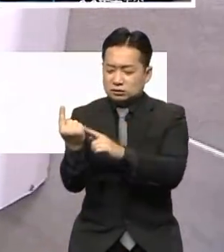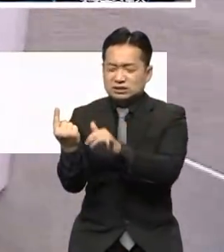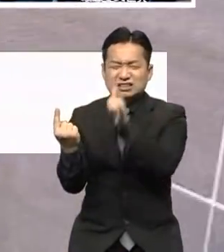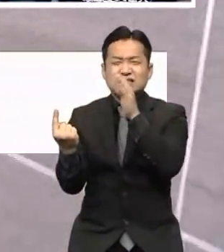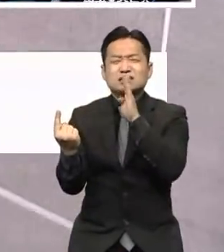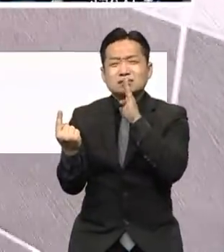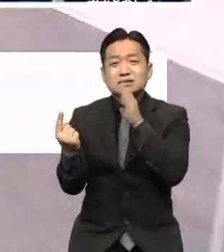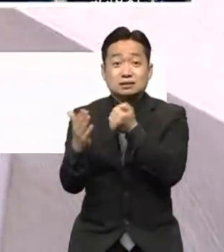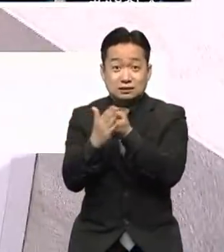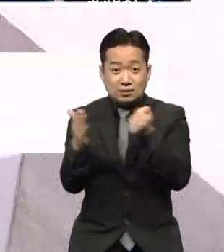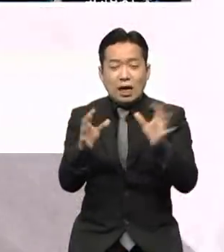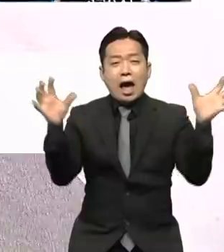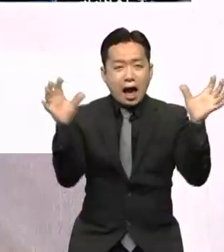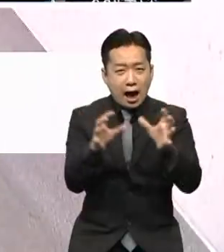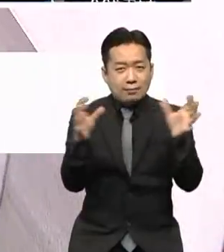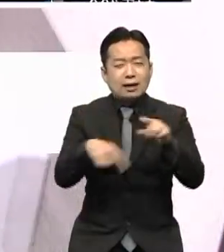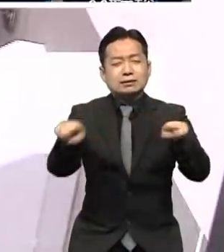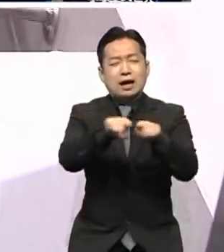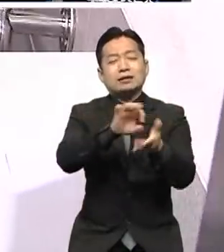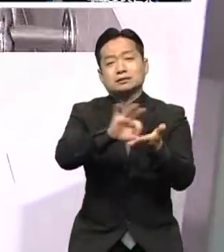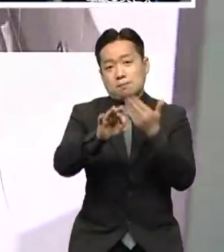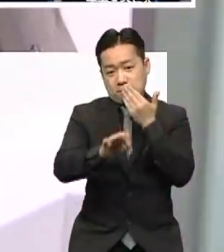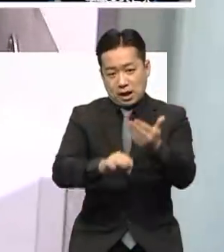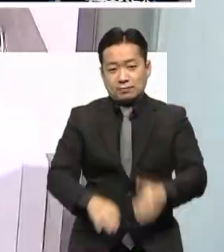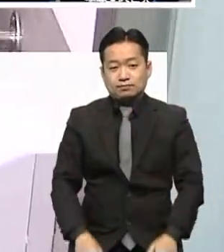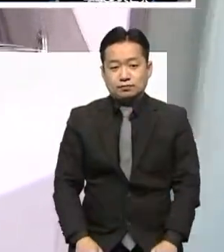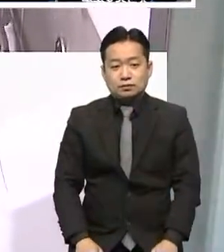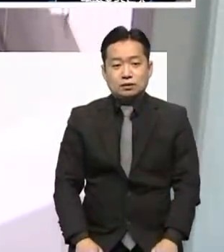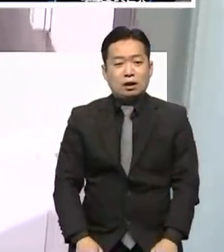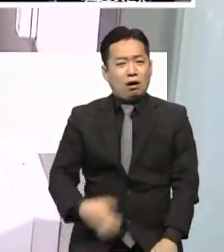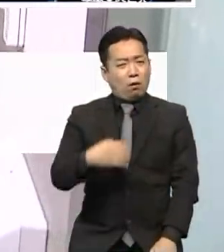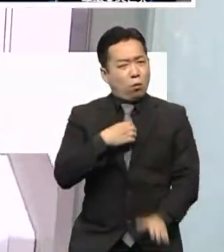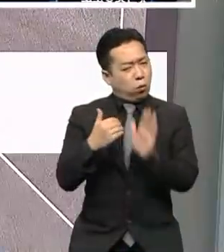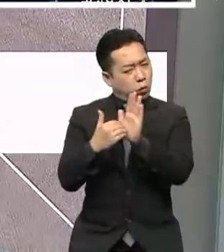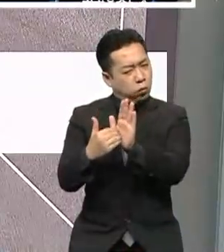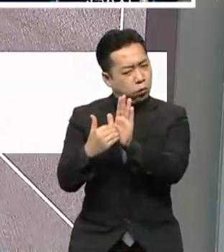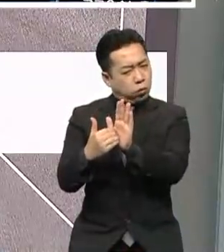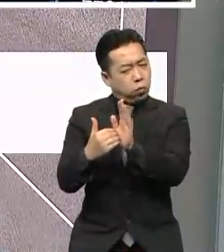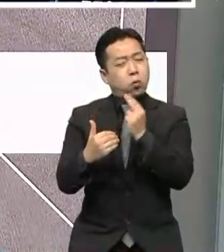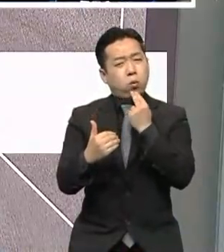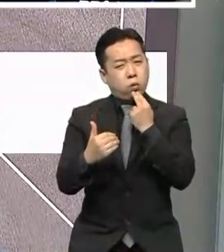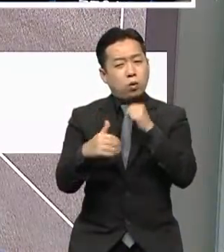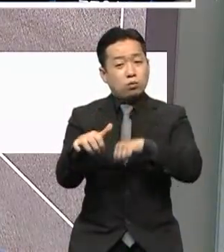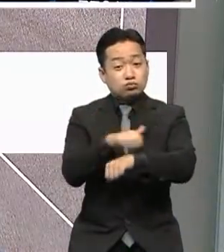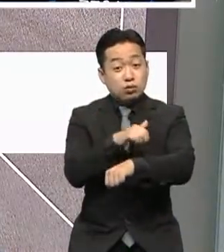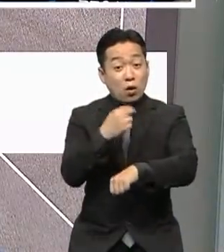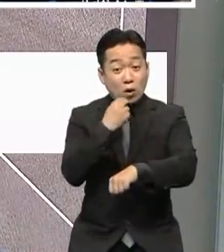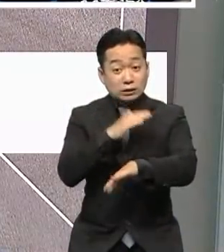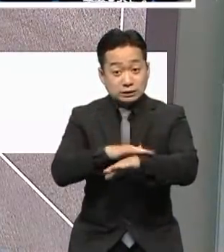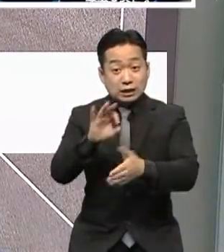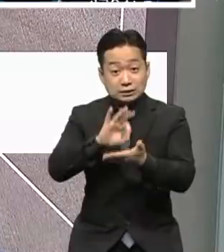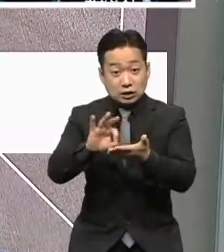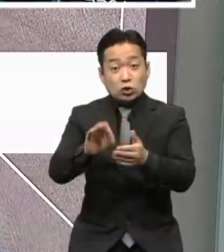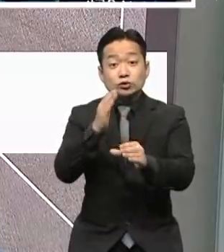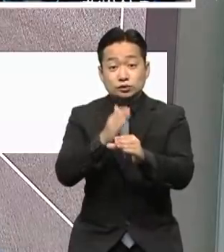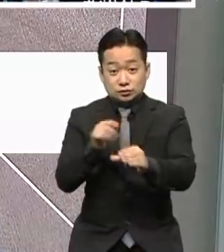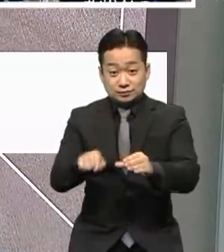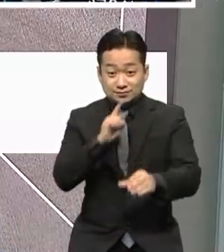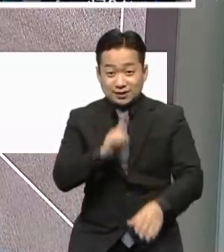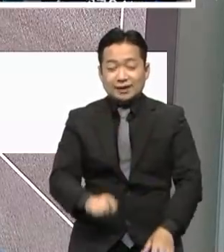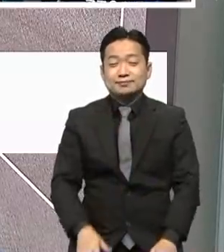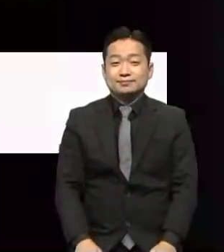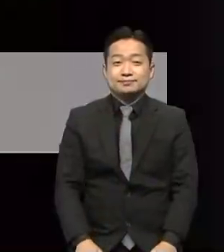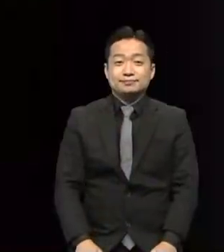없이 만들어진 화장실입니다. 안전에 대한 위협이나 그런 것도 없고 불편함도 없이 저는 잘